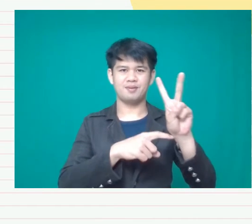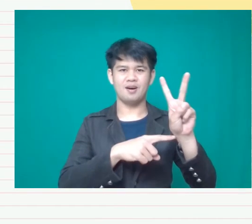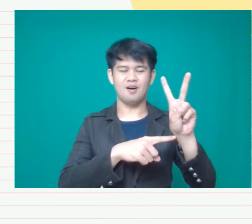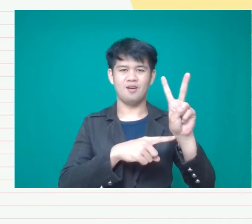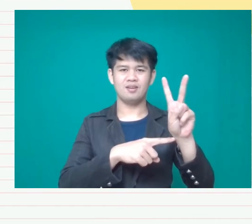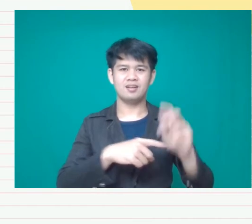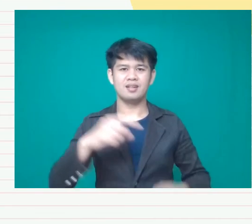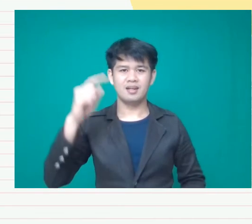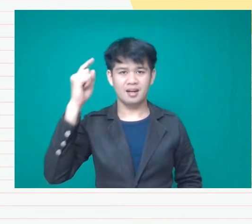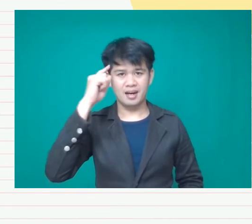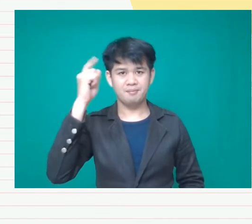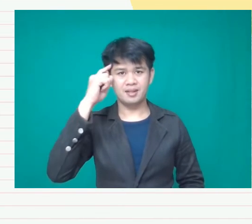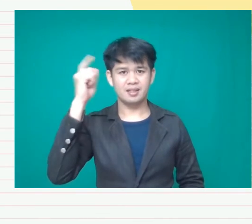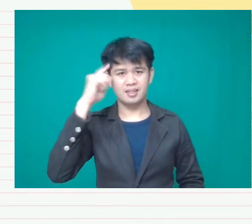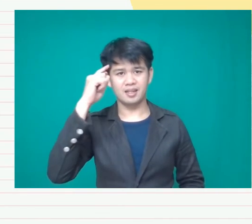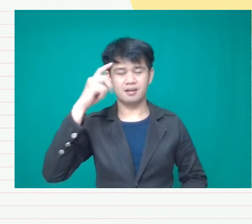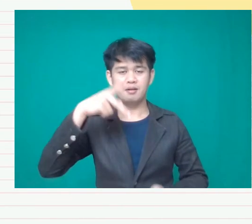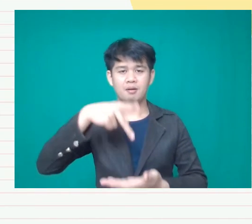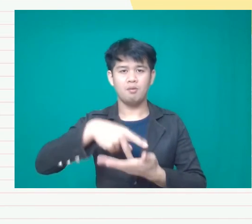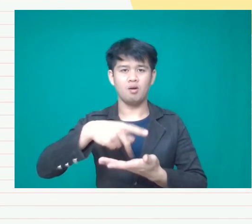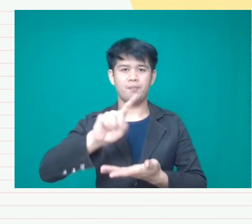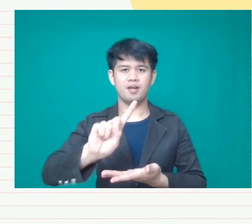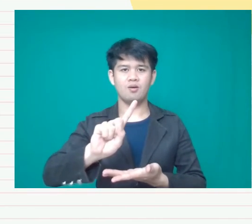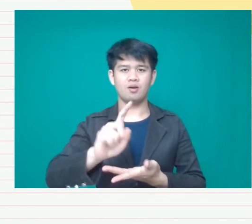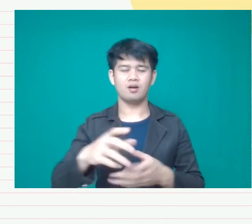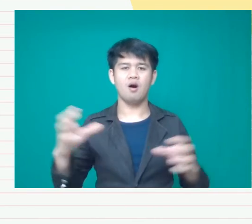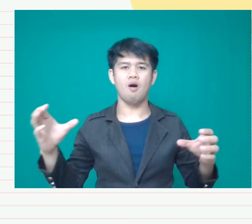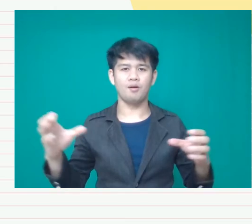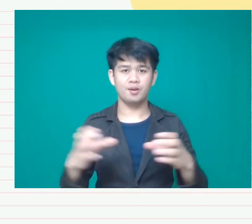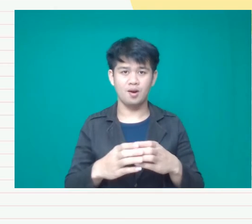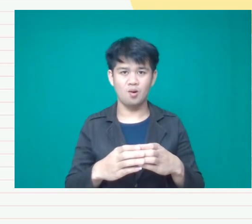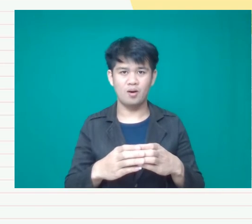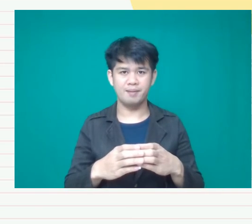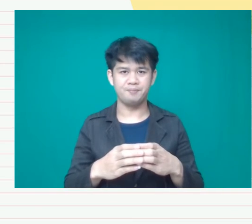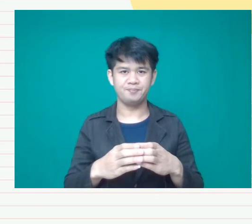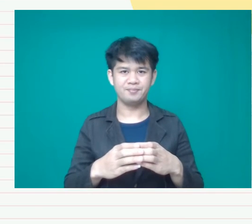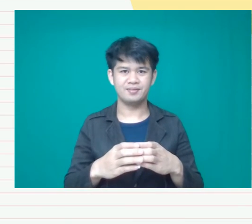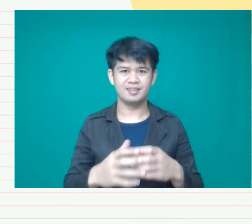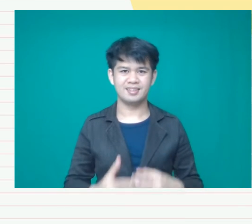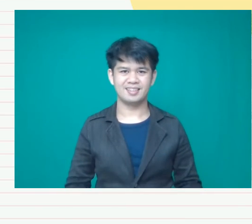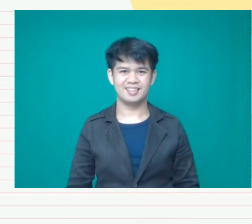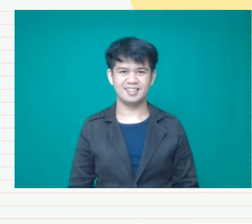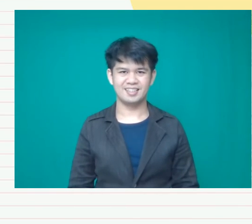จ 12. คำนึงถึงผลประโยชน์ของส่วนรวม